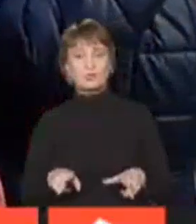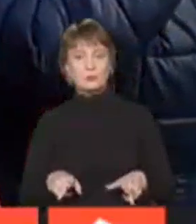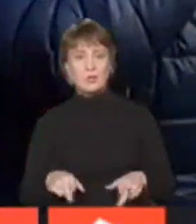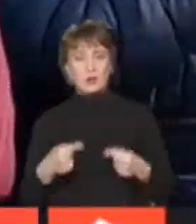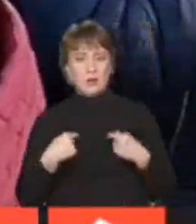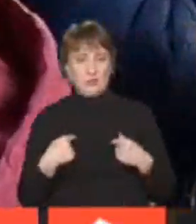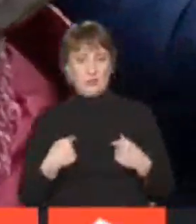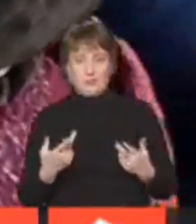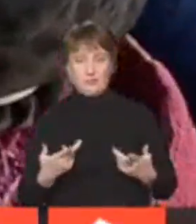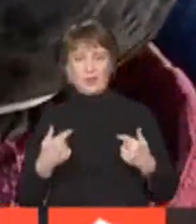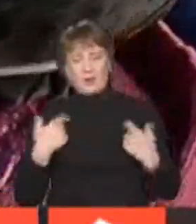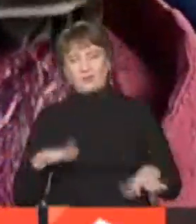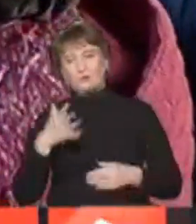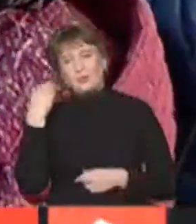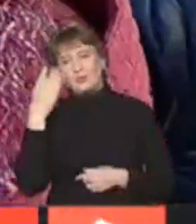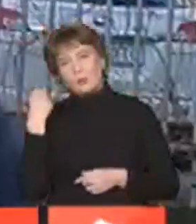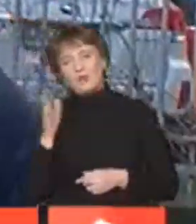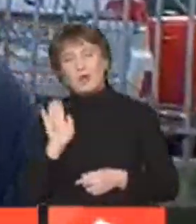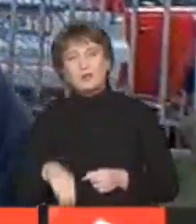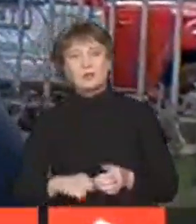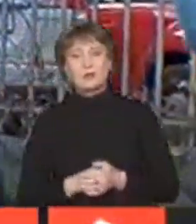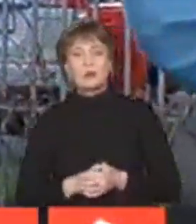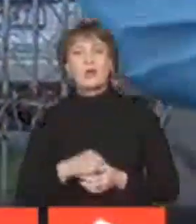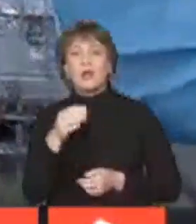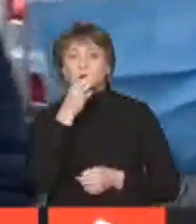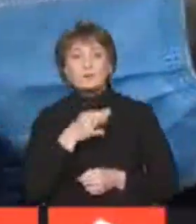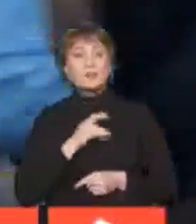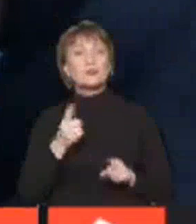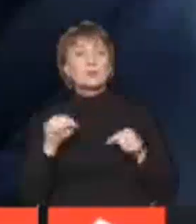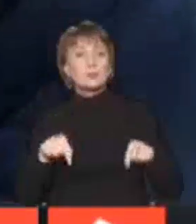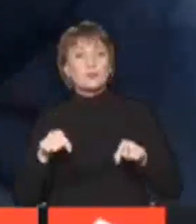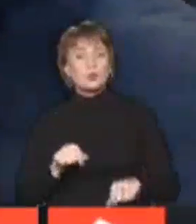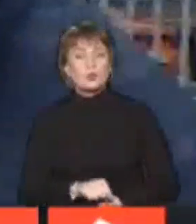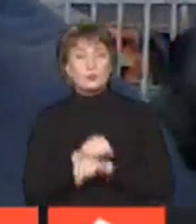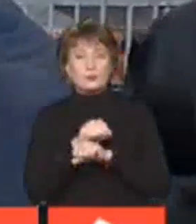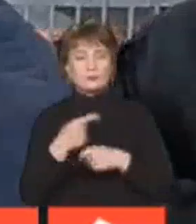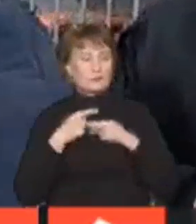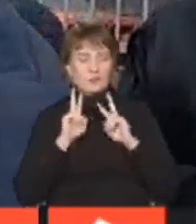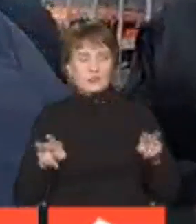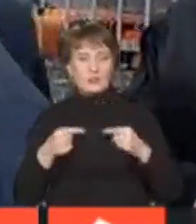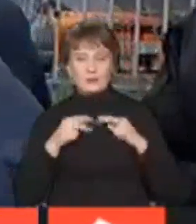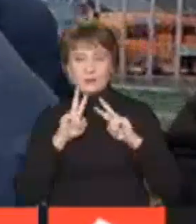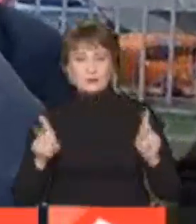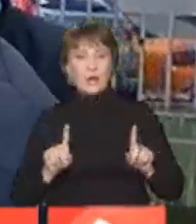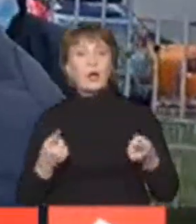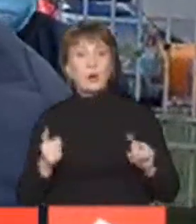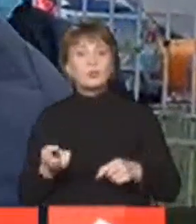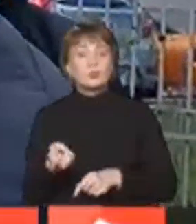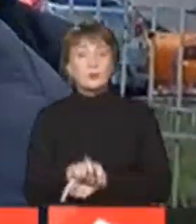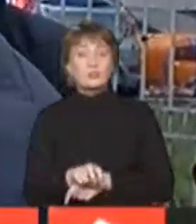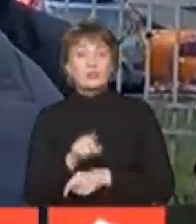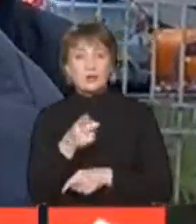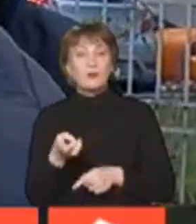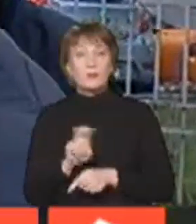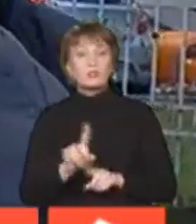ми позабували. А ви скажете, чому ви тут сьогодні? Не знаю. А що ви прийшли? Ви